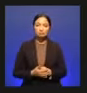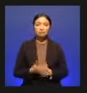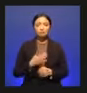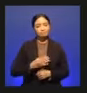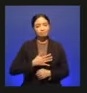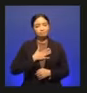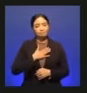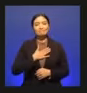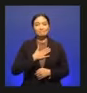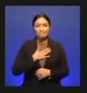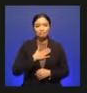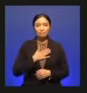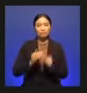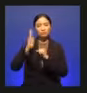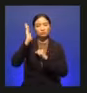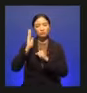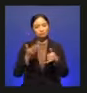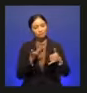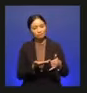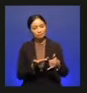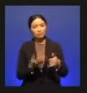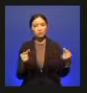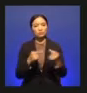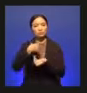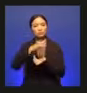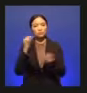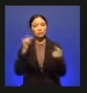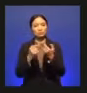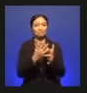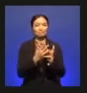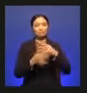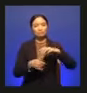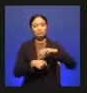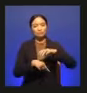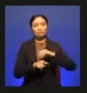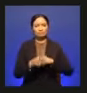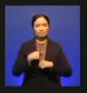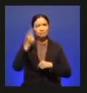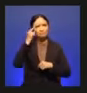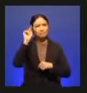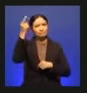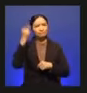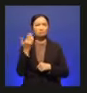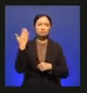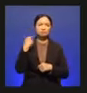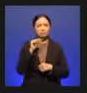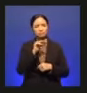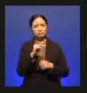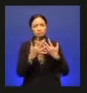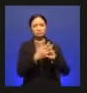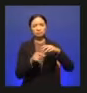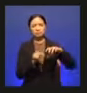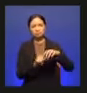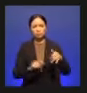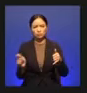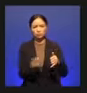ประทับใจวิทยากรท่านสุดท้ายมากเลยนะครับทำให้ผมรู้สึกมี mindset ใหม่นะแต่ก่อนมองเรื่องเรือนจำเป็นเรื่องของ